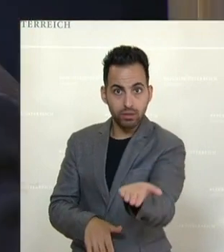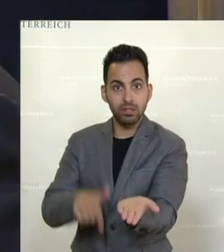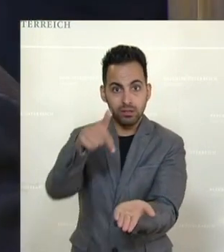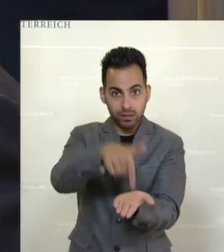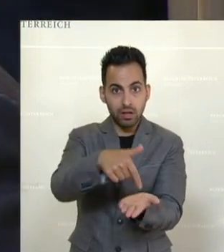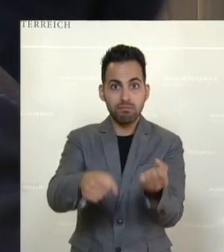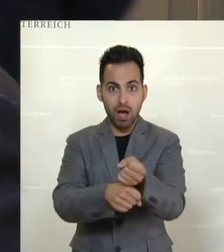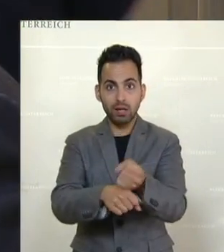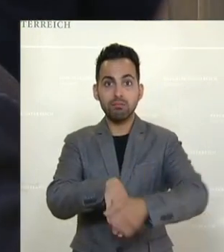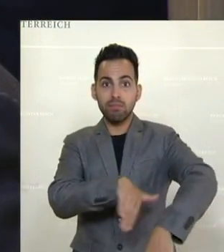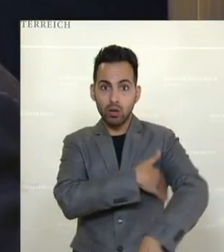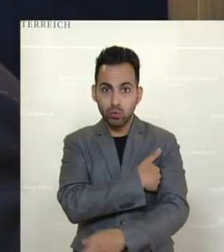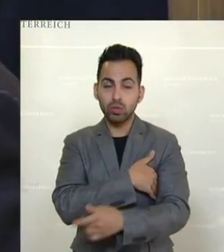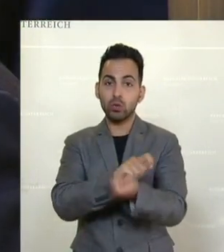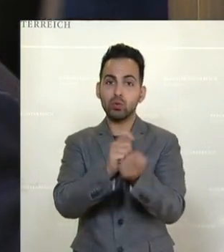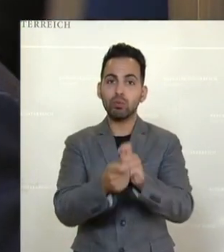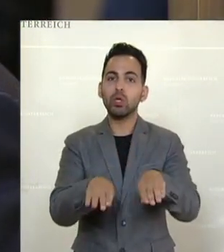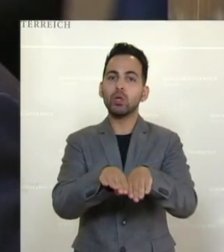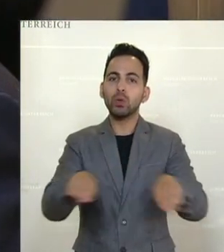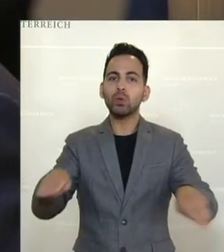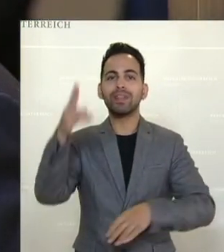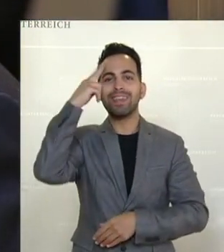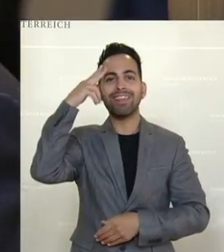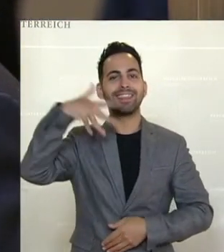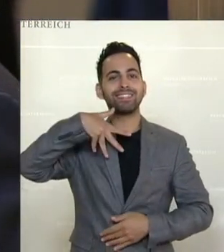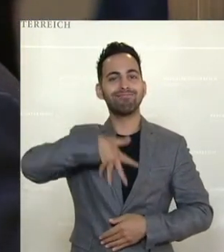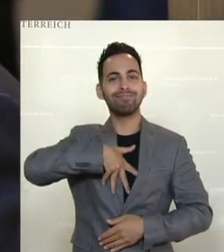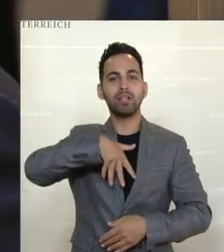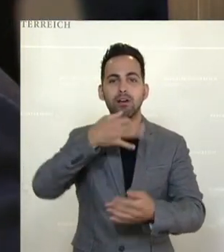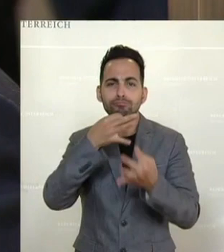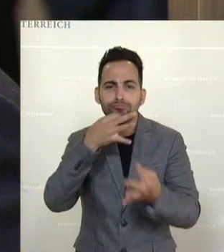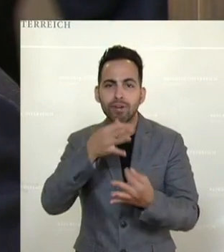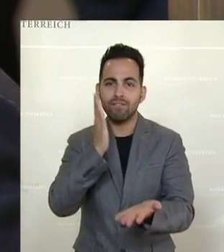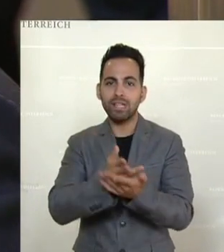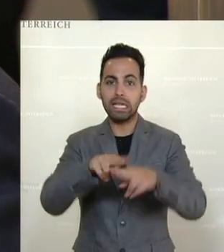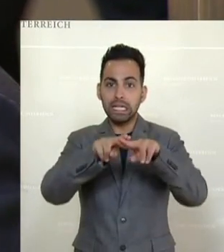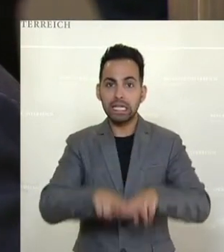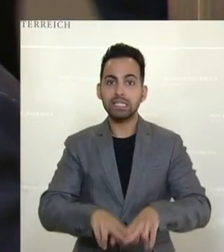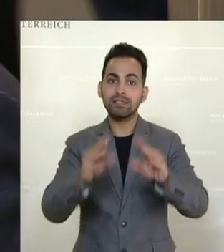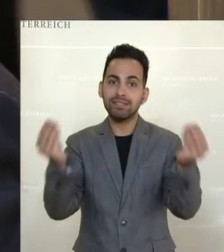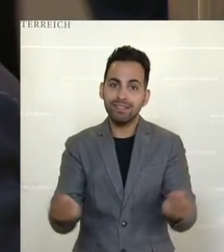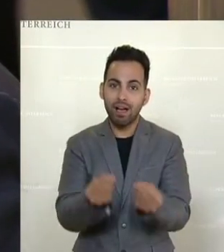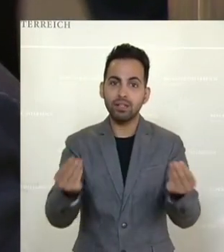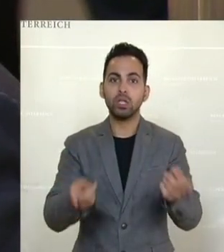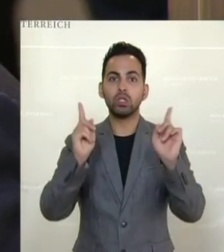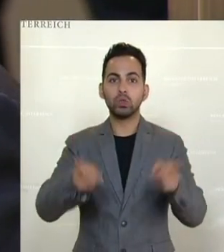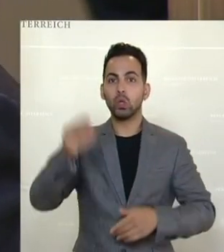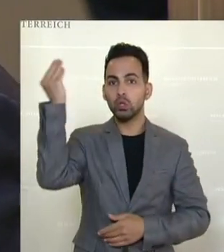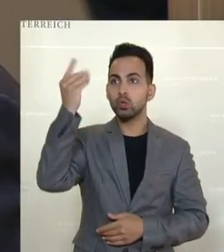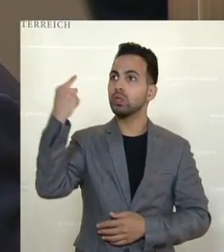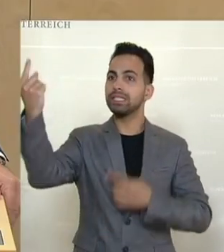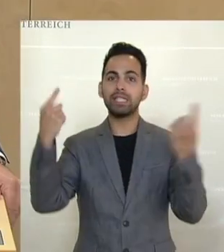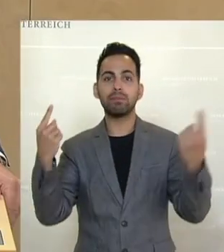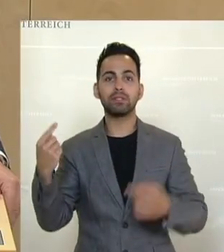machen wir die Matura so, dass die Grundkenntnisse zentral abgefragt werden und der Rest, alles was darüber hinausgeht, machen die Schulen